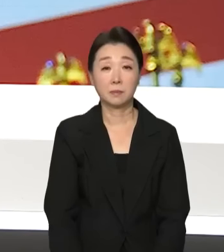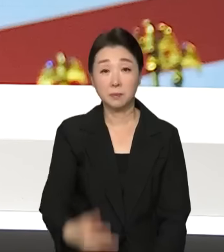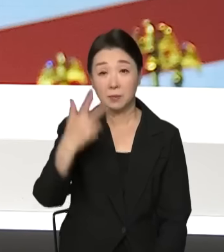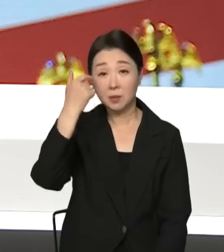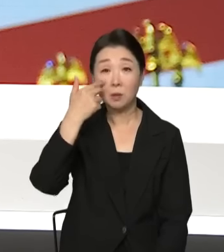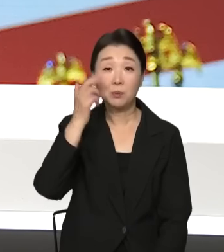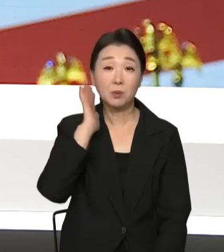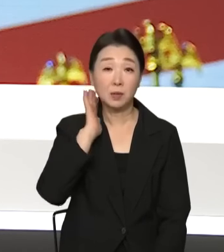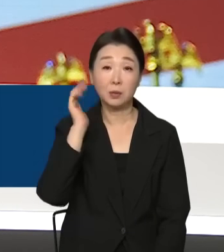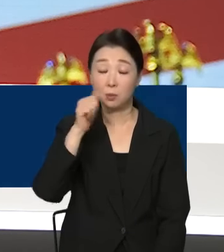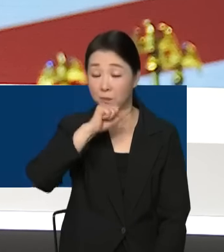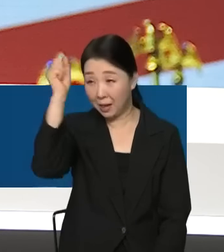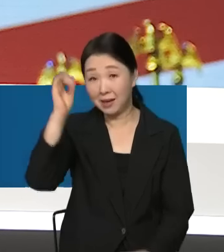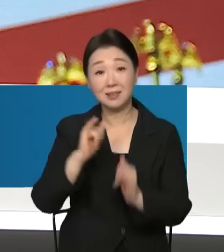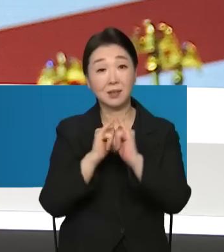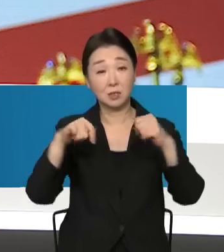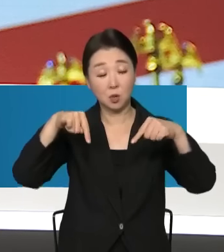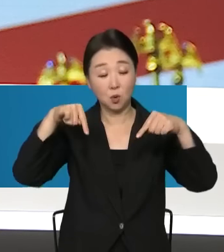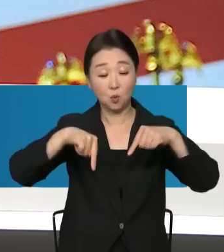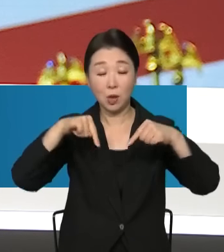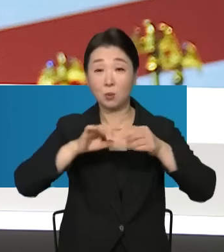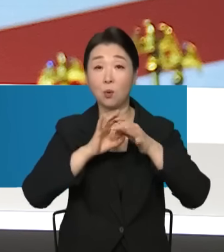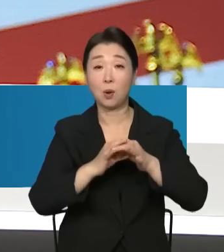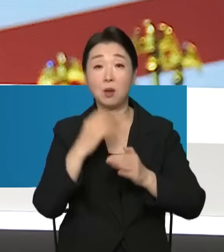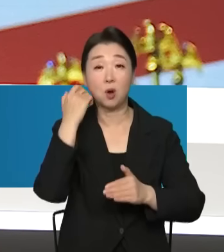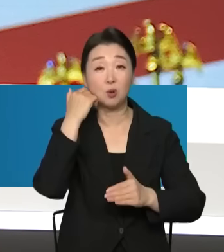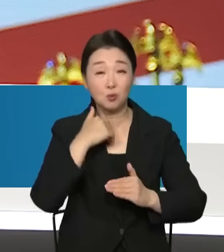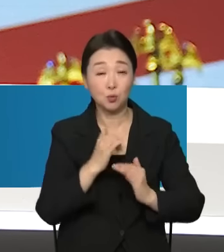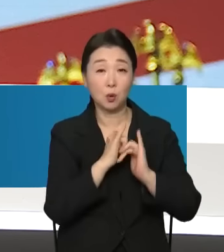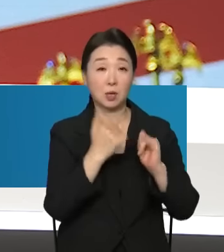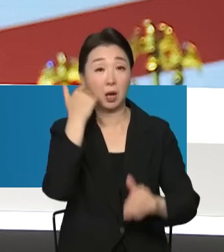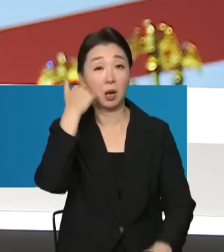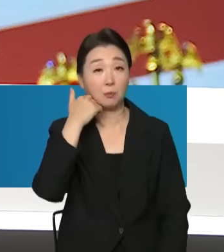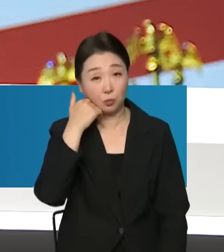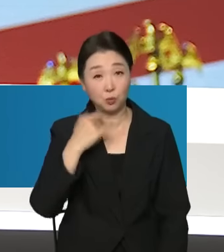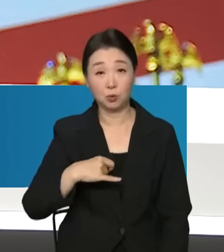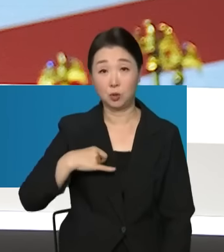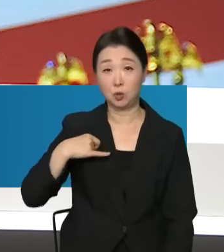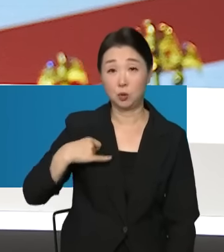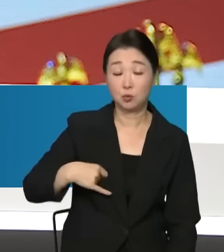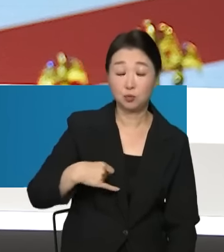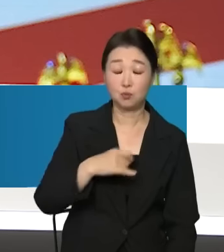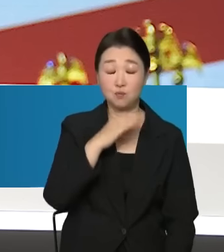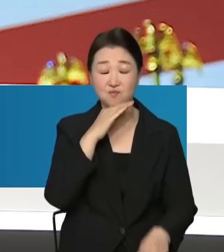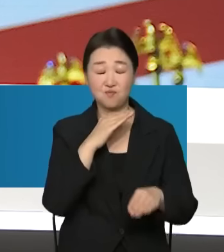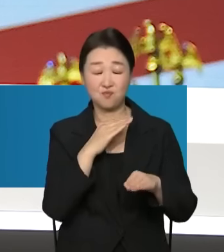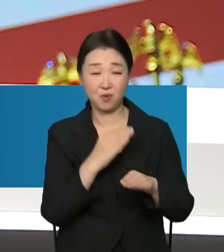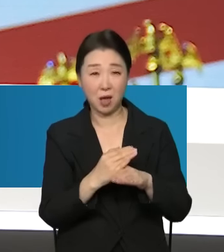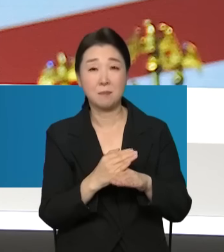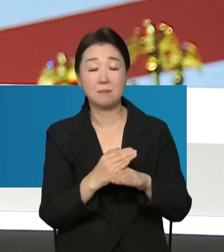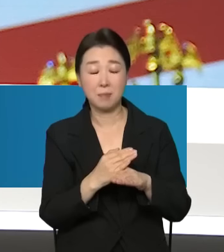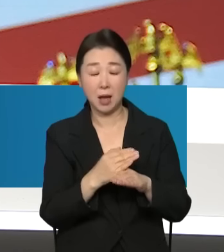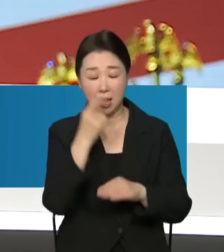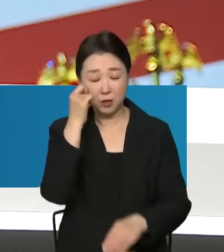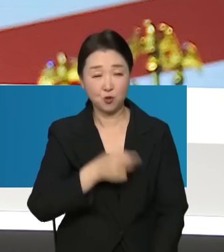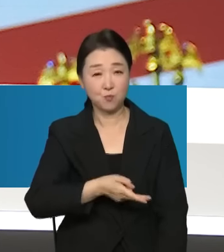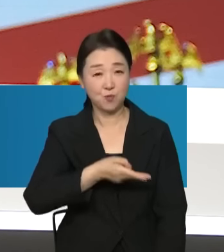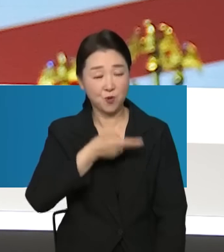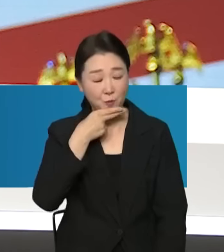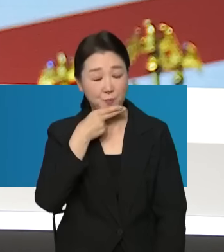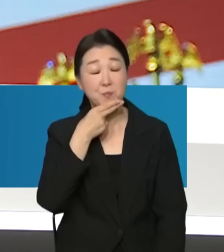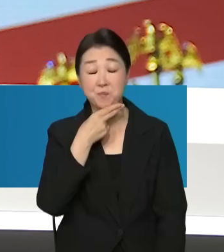트럼프 미국 대통령 당선인이 외교 안보 라인 주요 인사에 대중국, 대북한 강경파를 발탁했습니다.